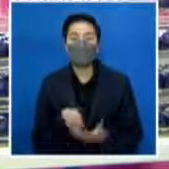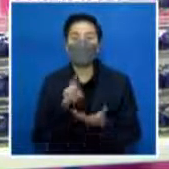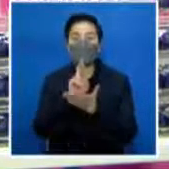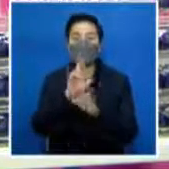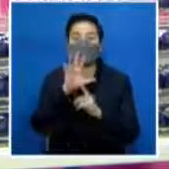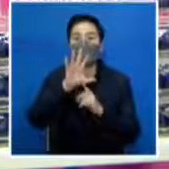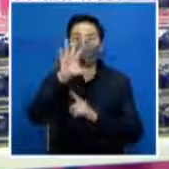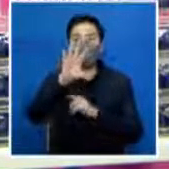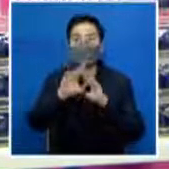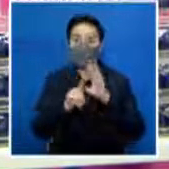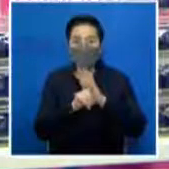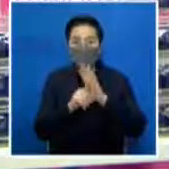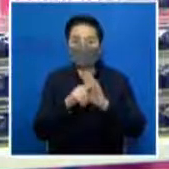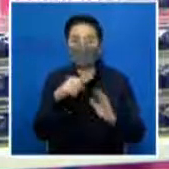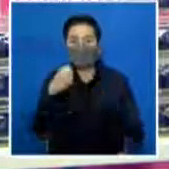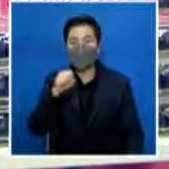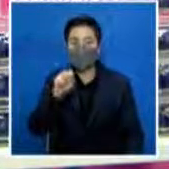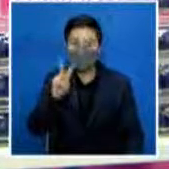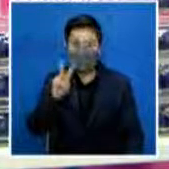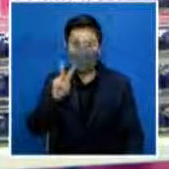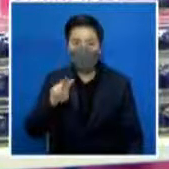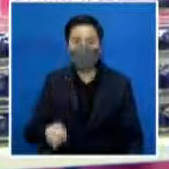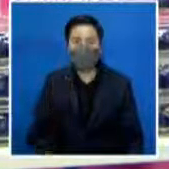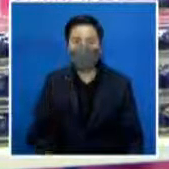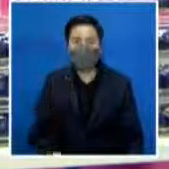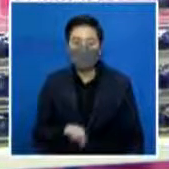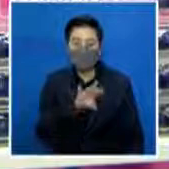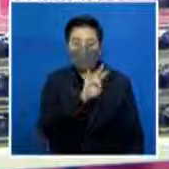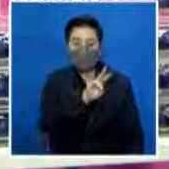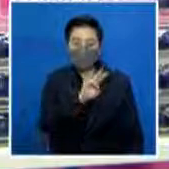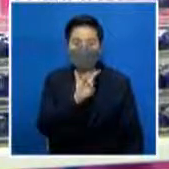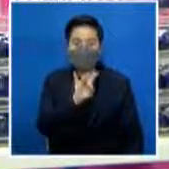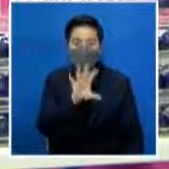ดับที่5หมุนครั้งที่12เลขที่ออก